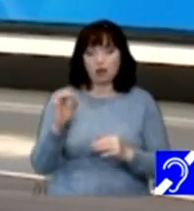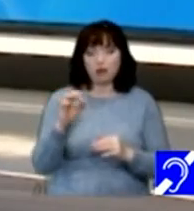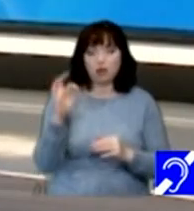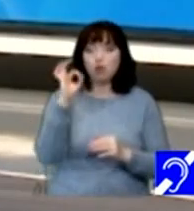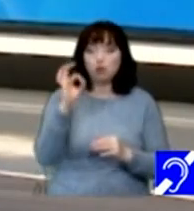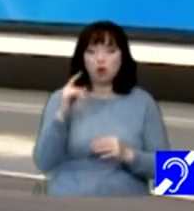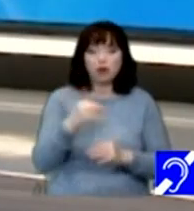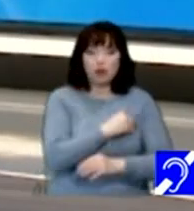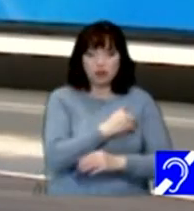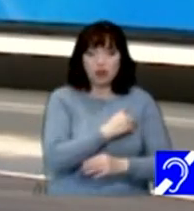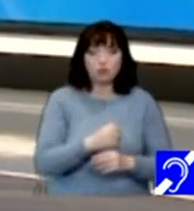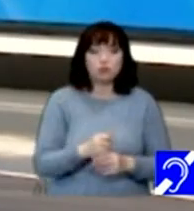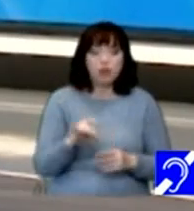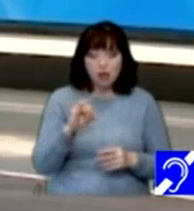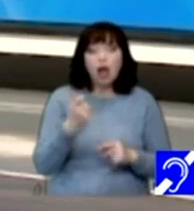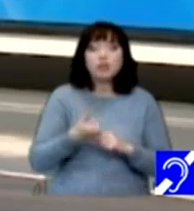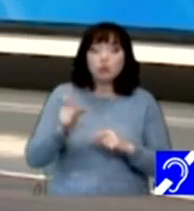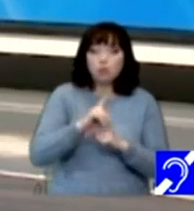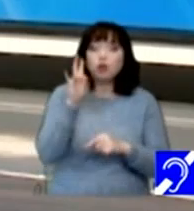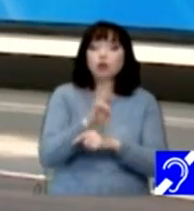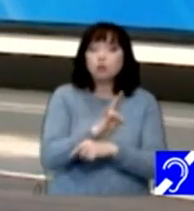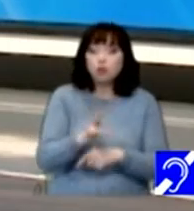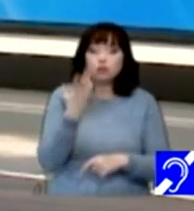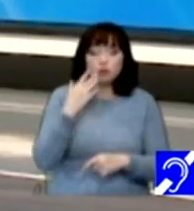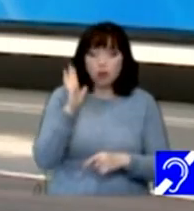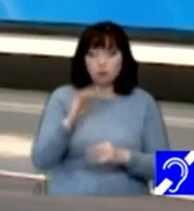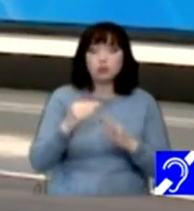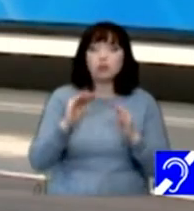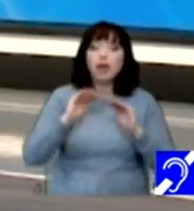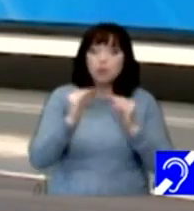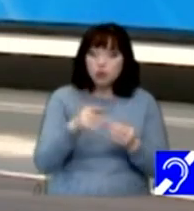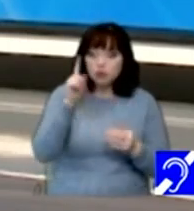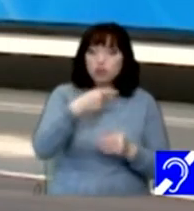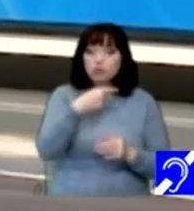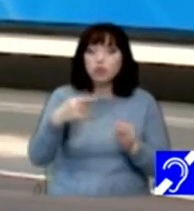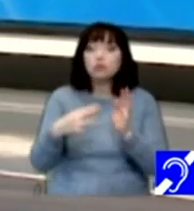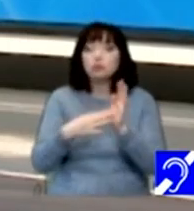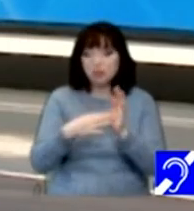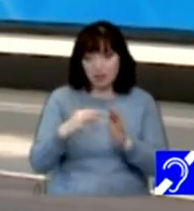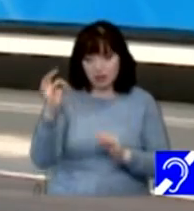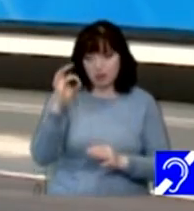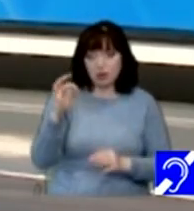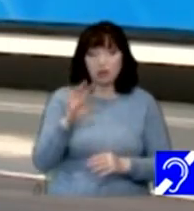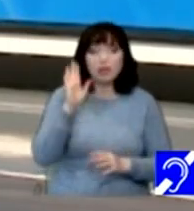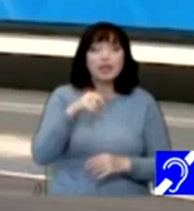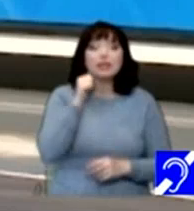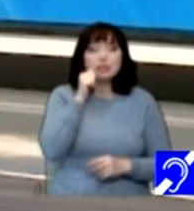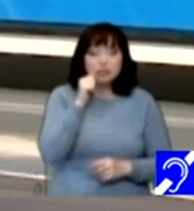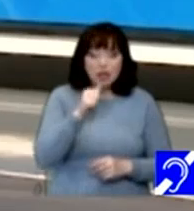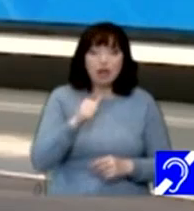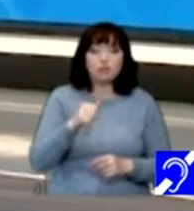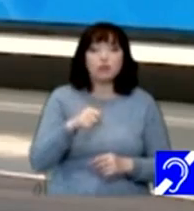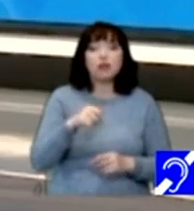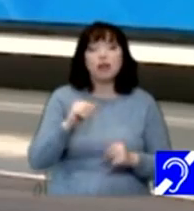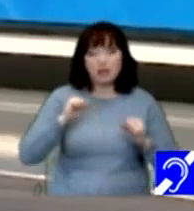fi un ger năpraznic, mai ales pe timp de noapte, când se vor înregistra minime și de minus 9 grade. Mâine, chiar dacă cerul va fi